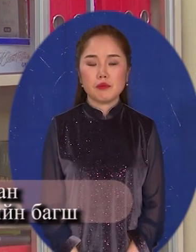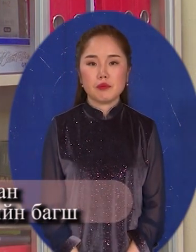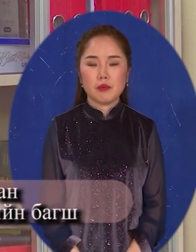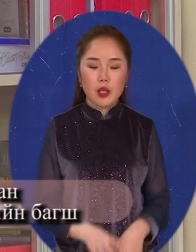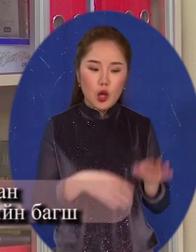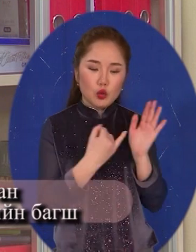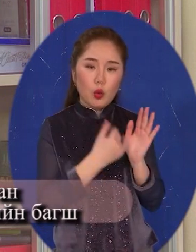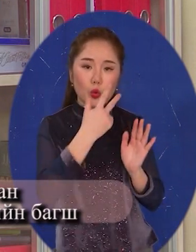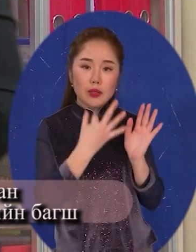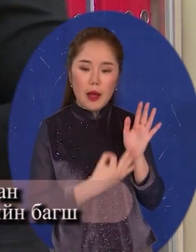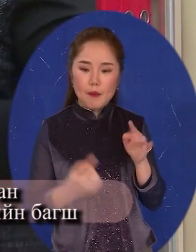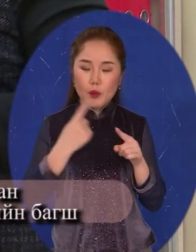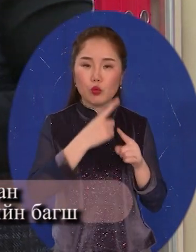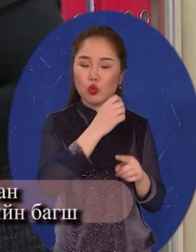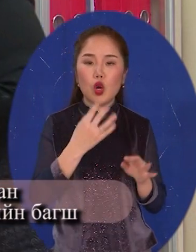738-ден 20-ны